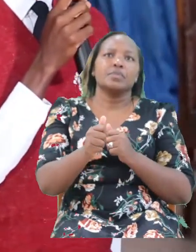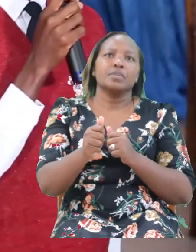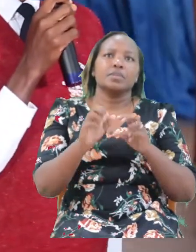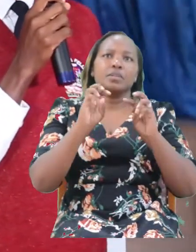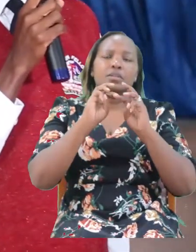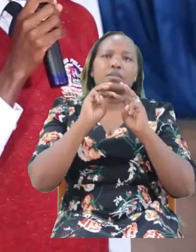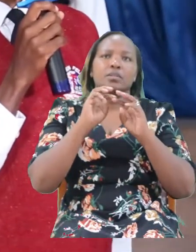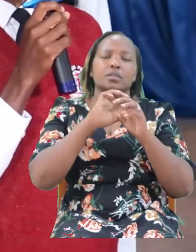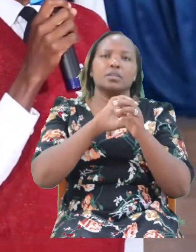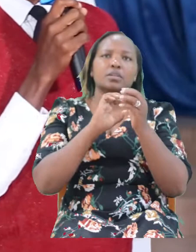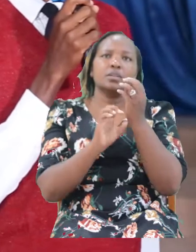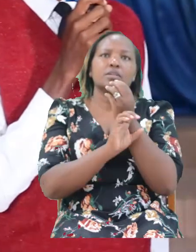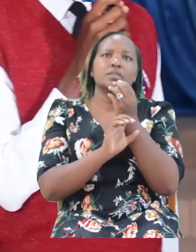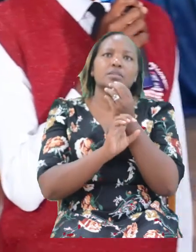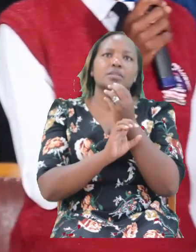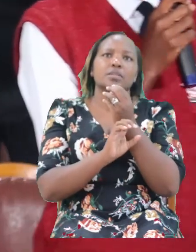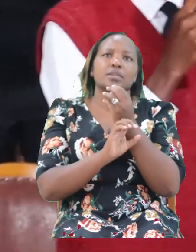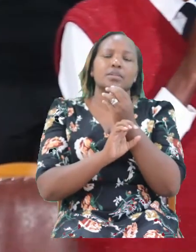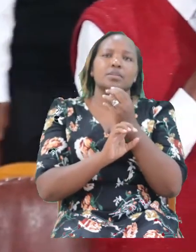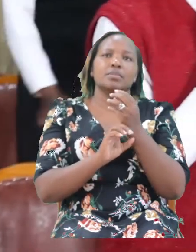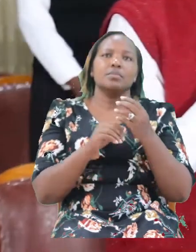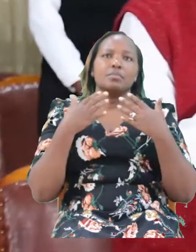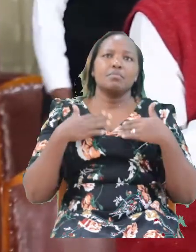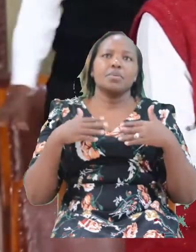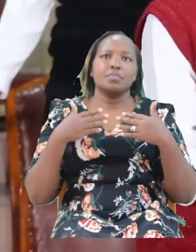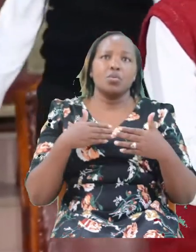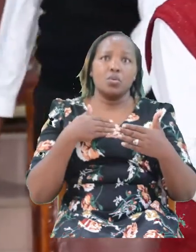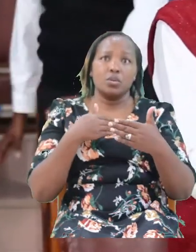mbali, pana watu